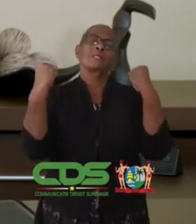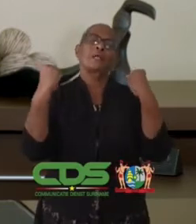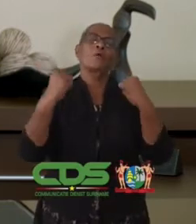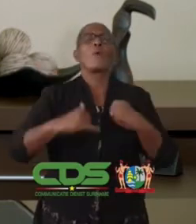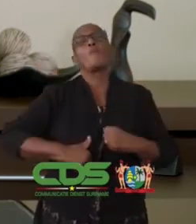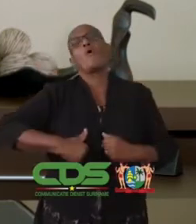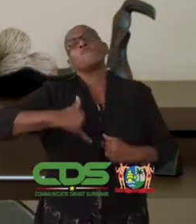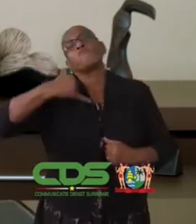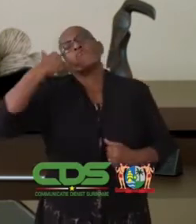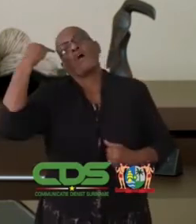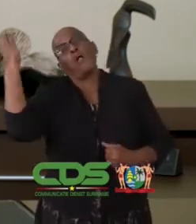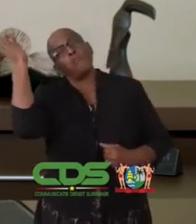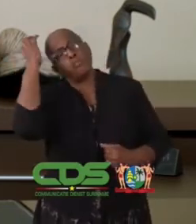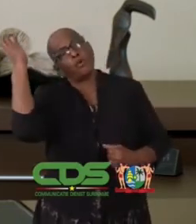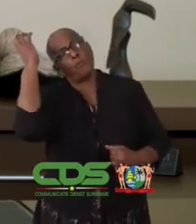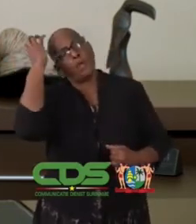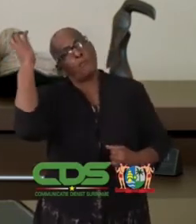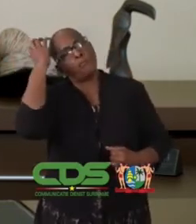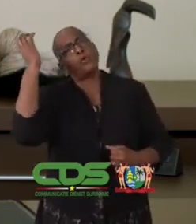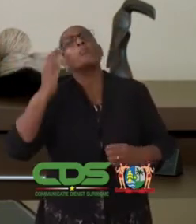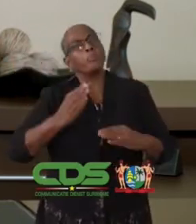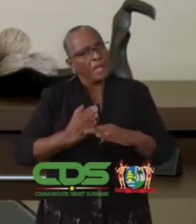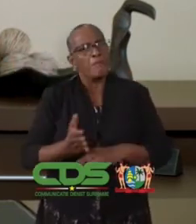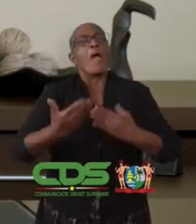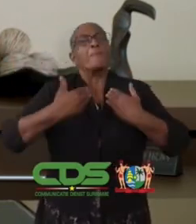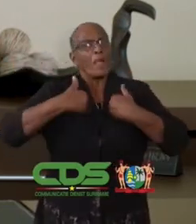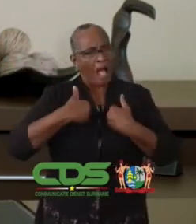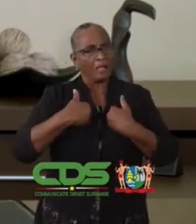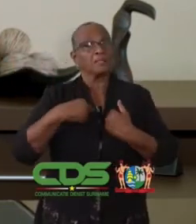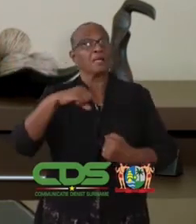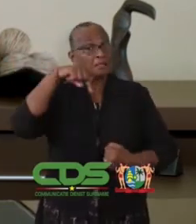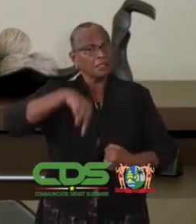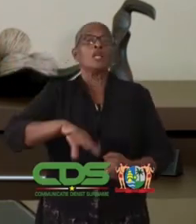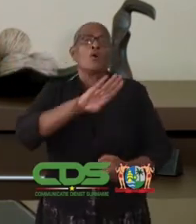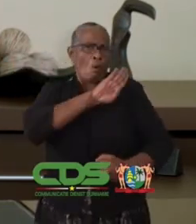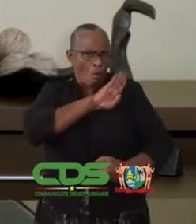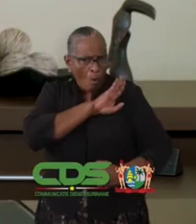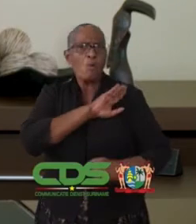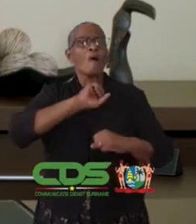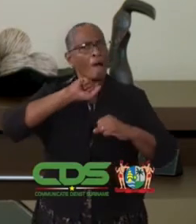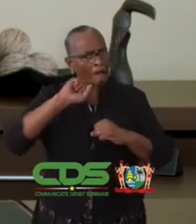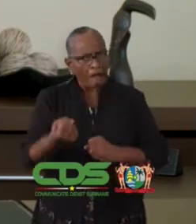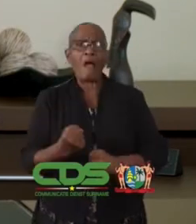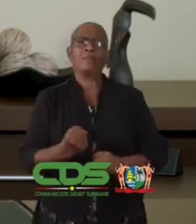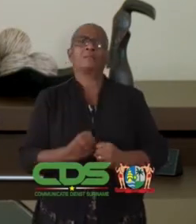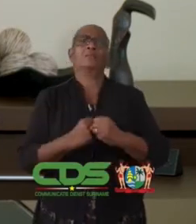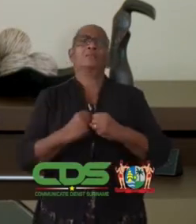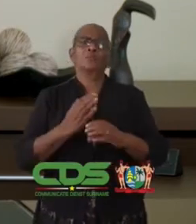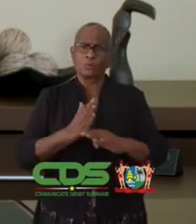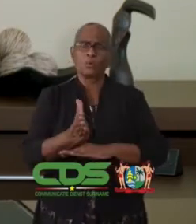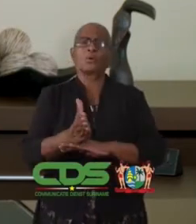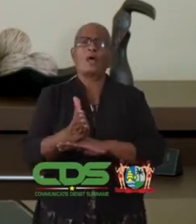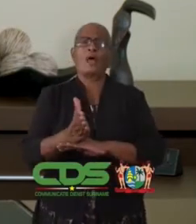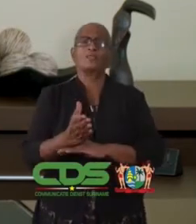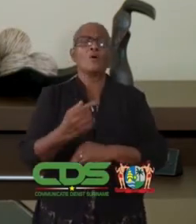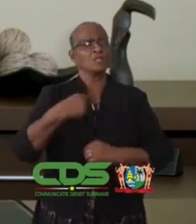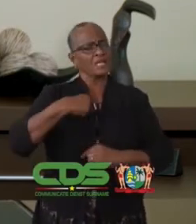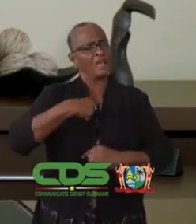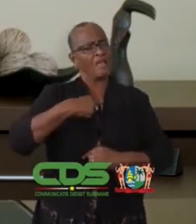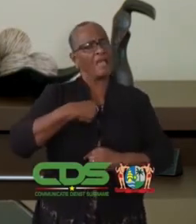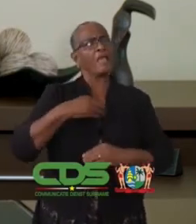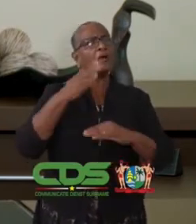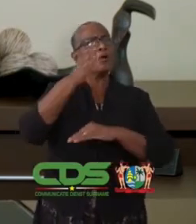heel veel doorstaan. We kunnen dit ook doorstaan. We moeten naar een positief denkbeeld over